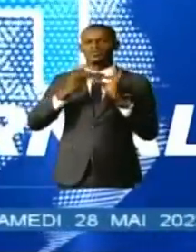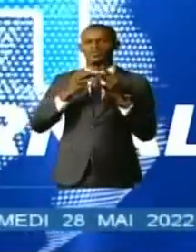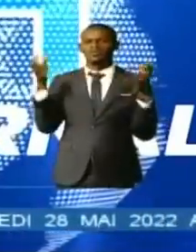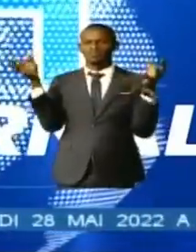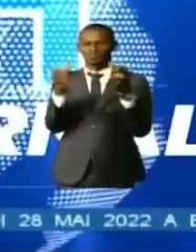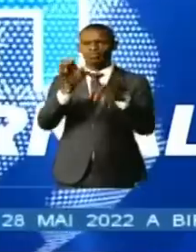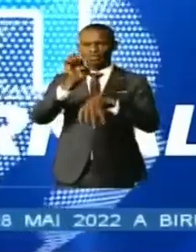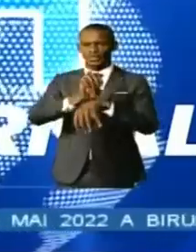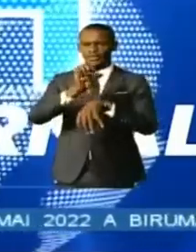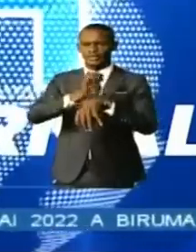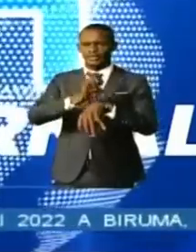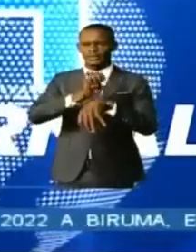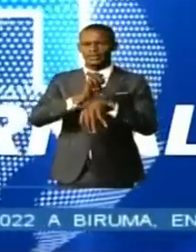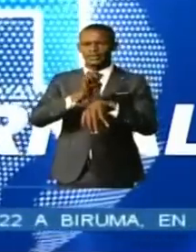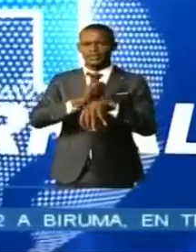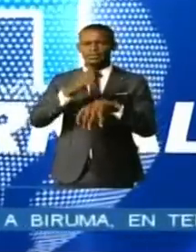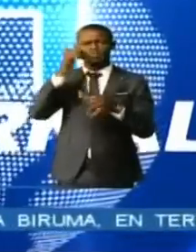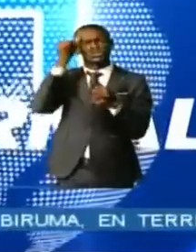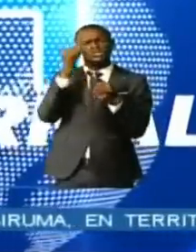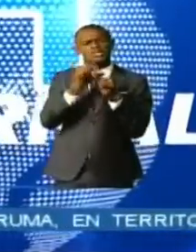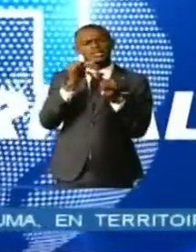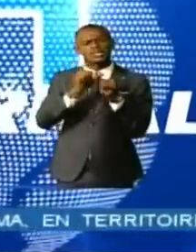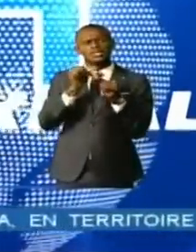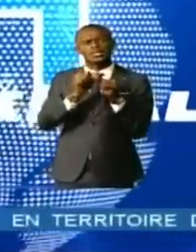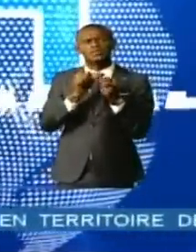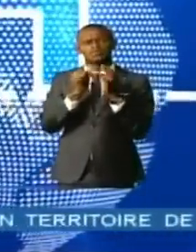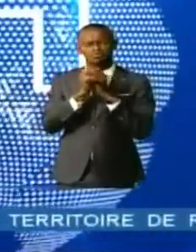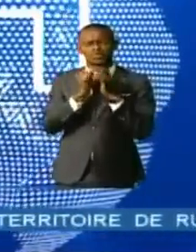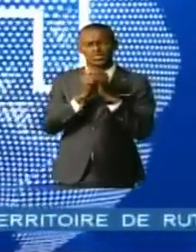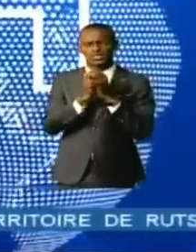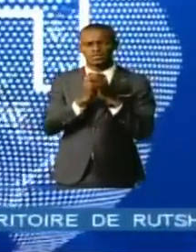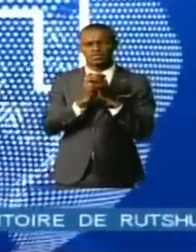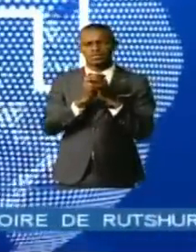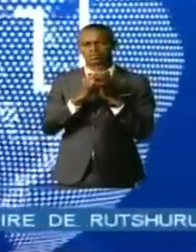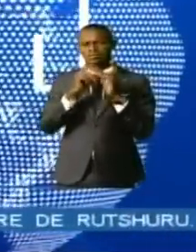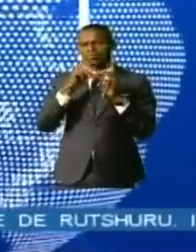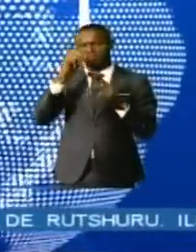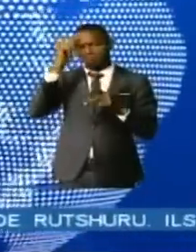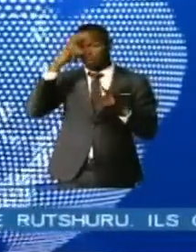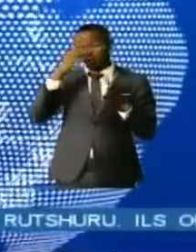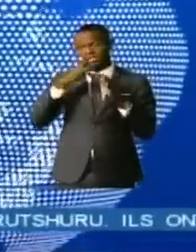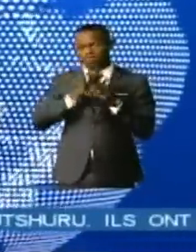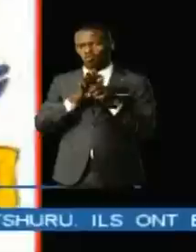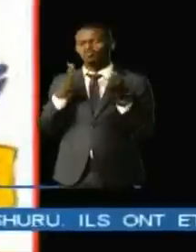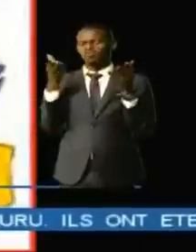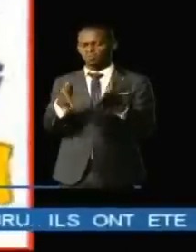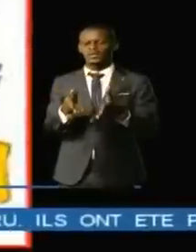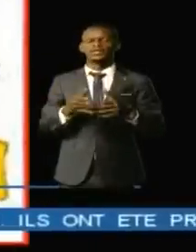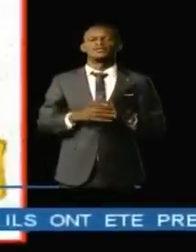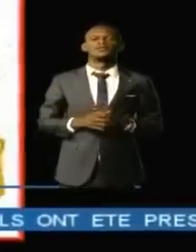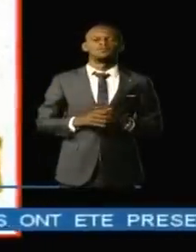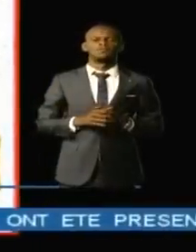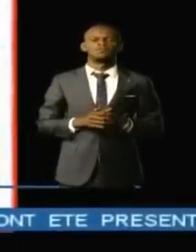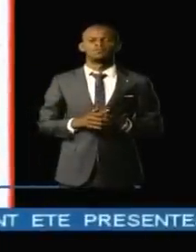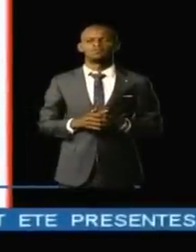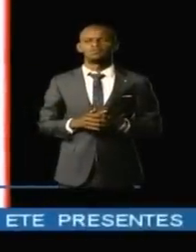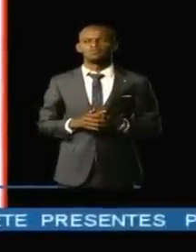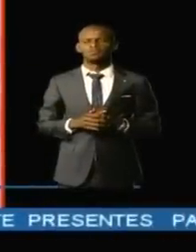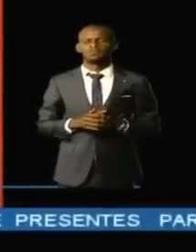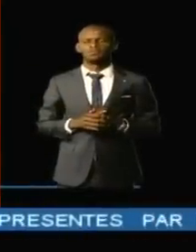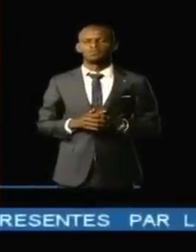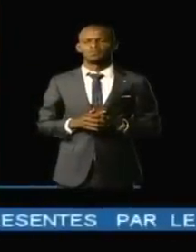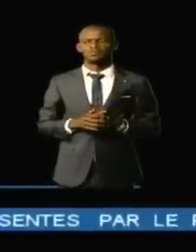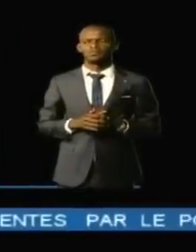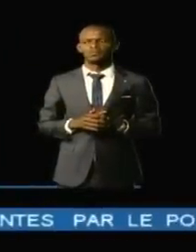mémoire à laquelle a pris part plusieurs personnalités politiques. Rodé Panda pour le reportage. Acteur